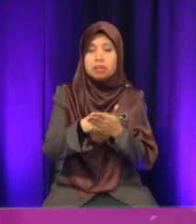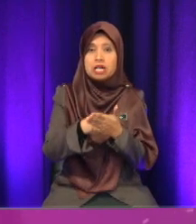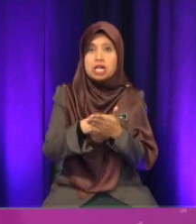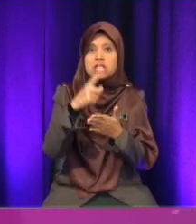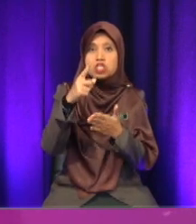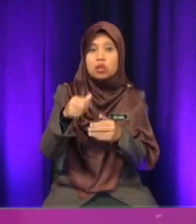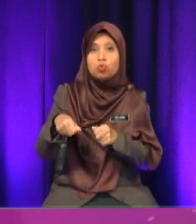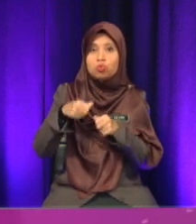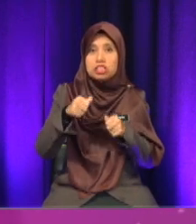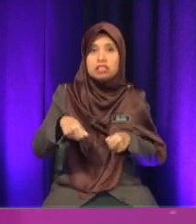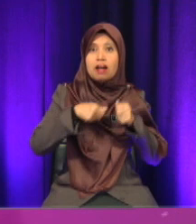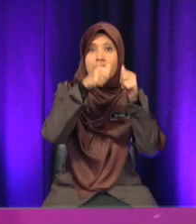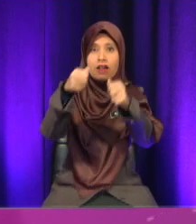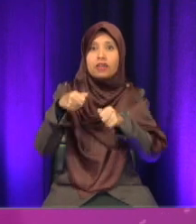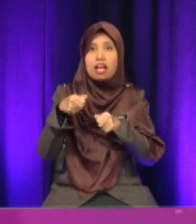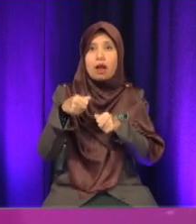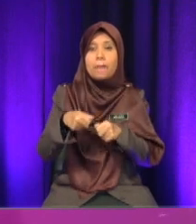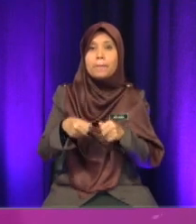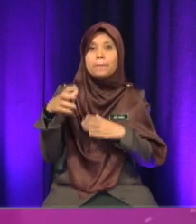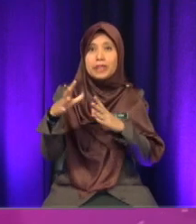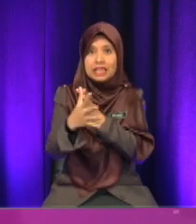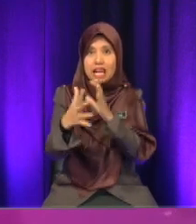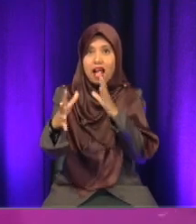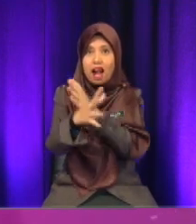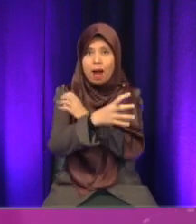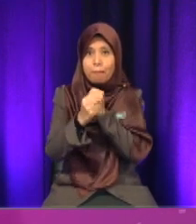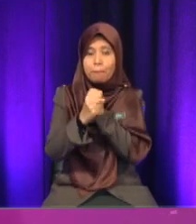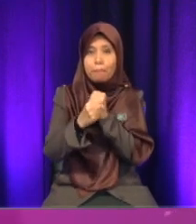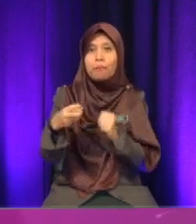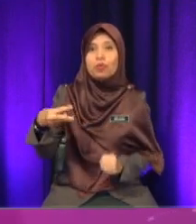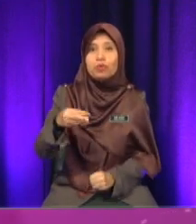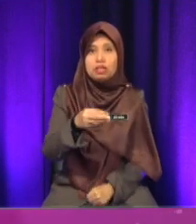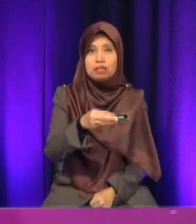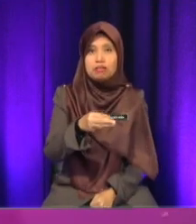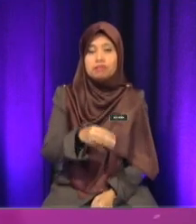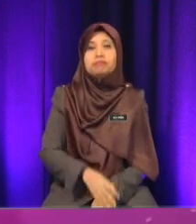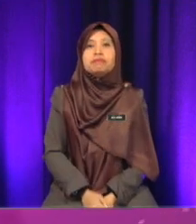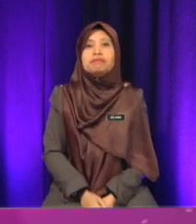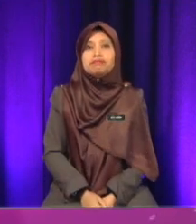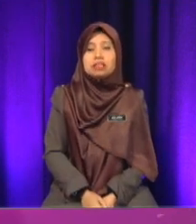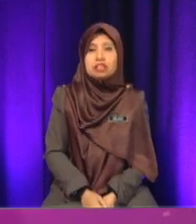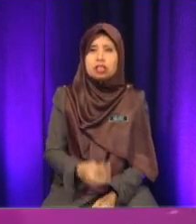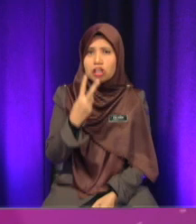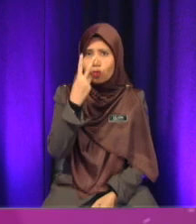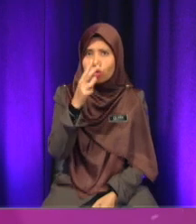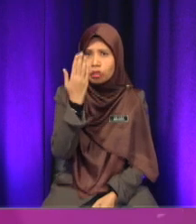nelayan memerangkap Molly Ah ini sebenarnya tuh